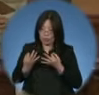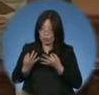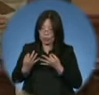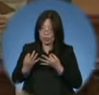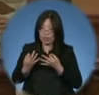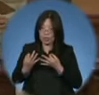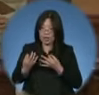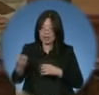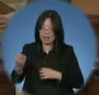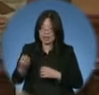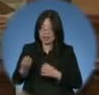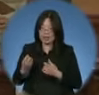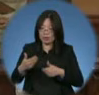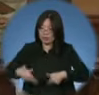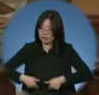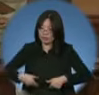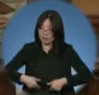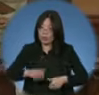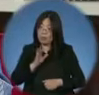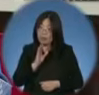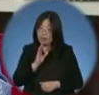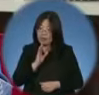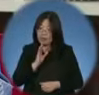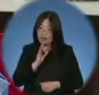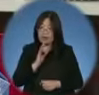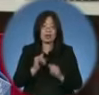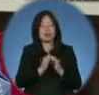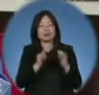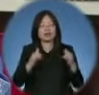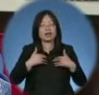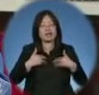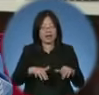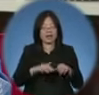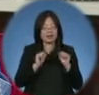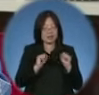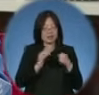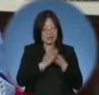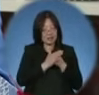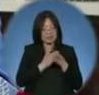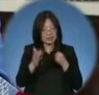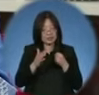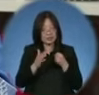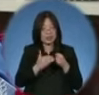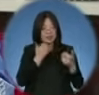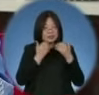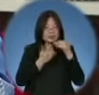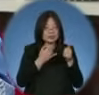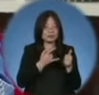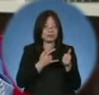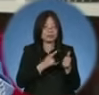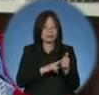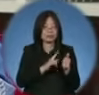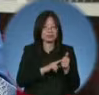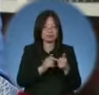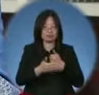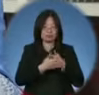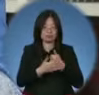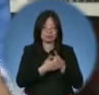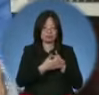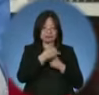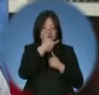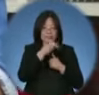하고 사실 그래야 하는 거 아닙니까? 인간이 나약한 존재니까요. 누군가가 좀